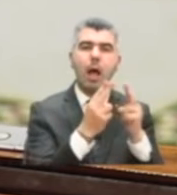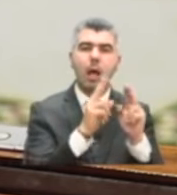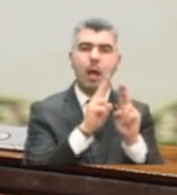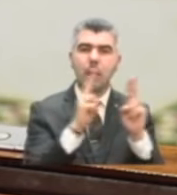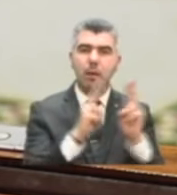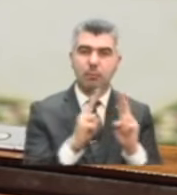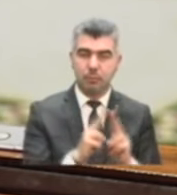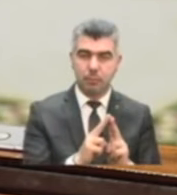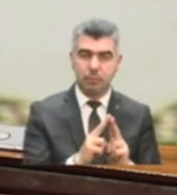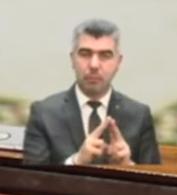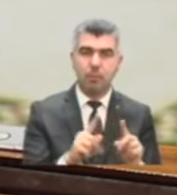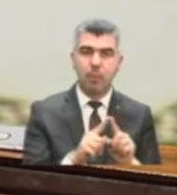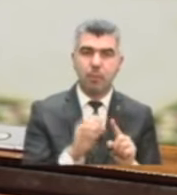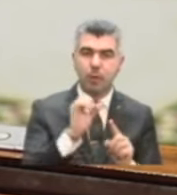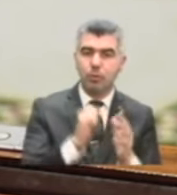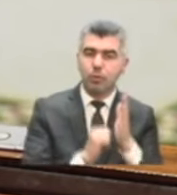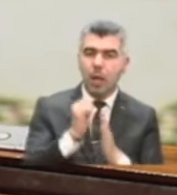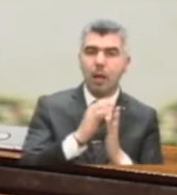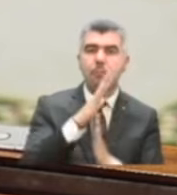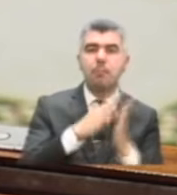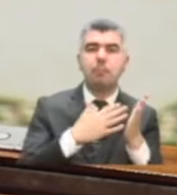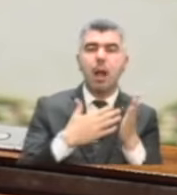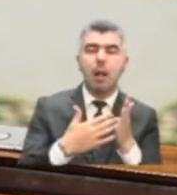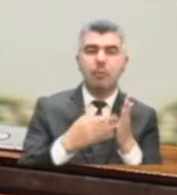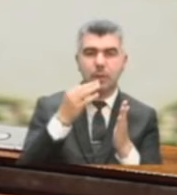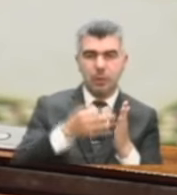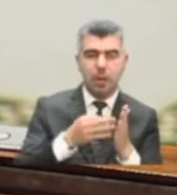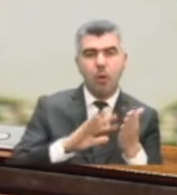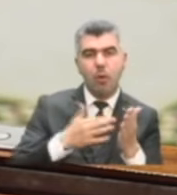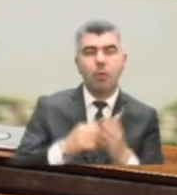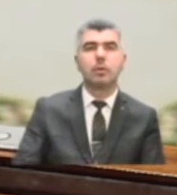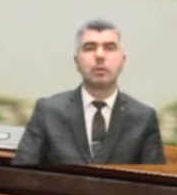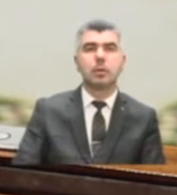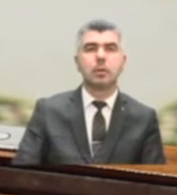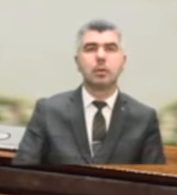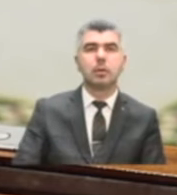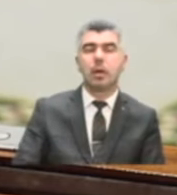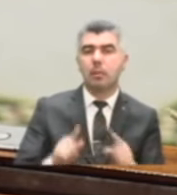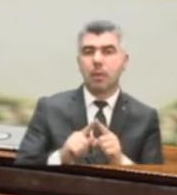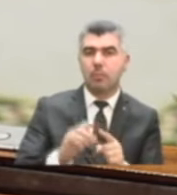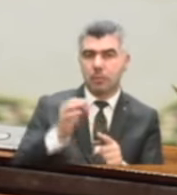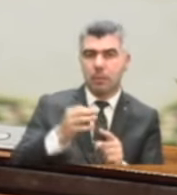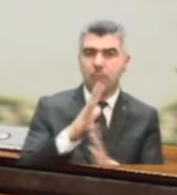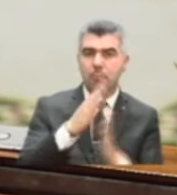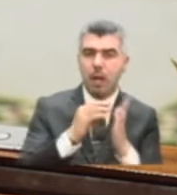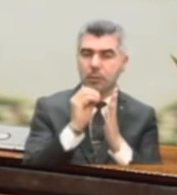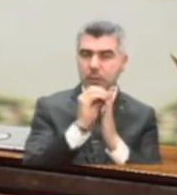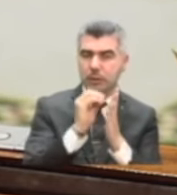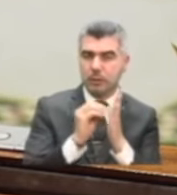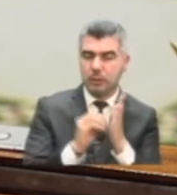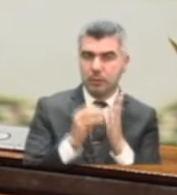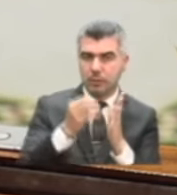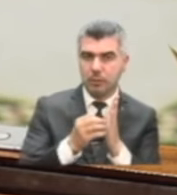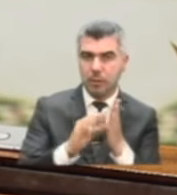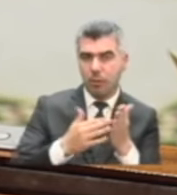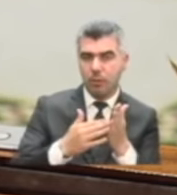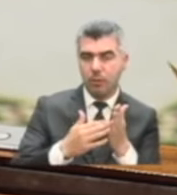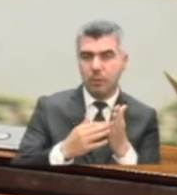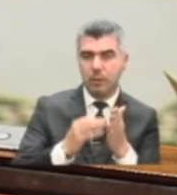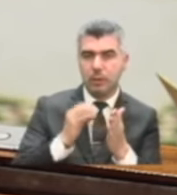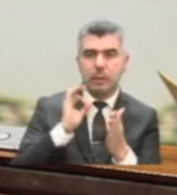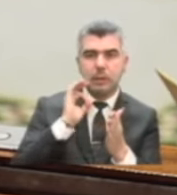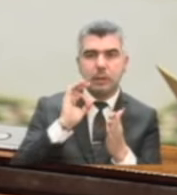بهدف إنجاح مخططها الاستثماري المرتبط بالعقد البرنامج، اعتمادا على مداخلها